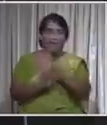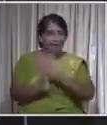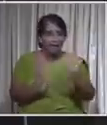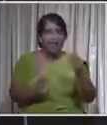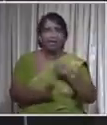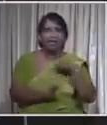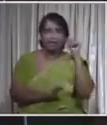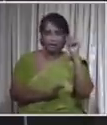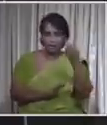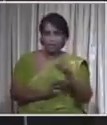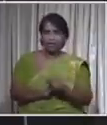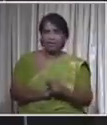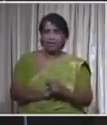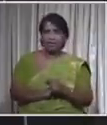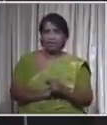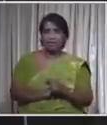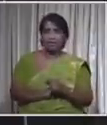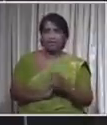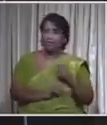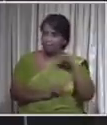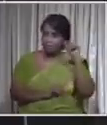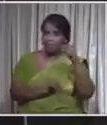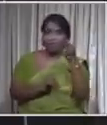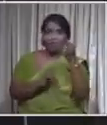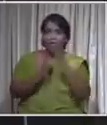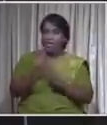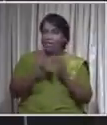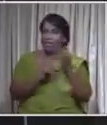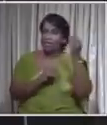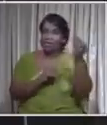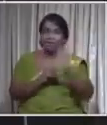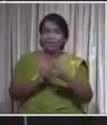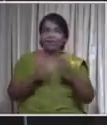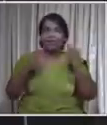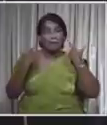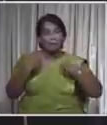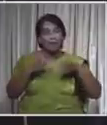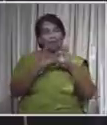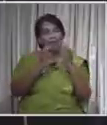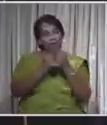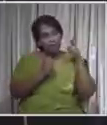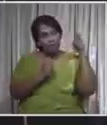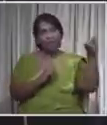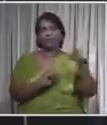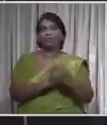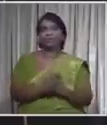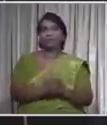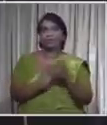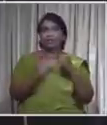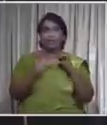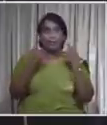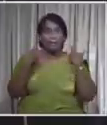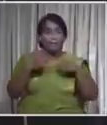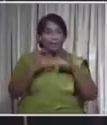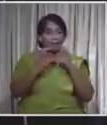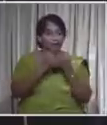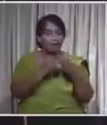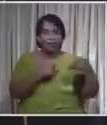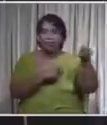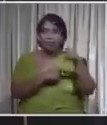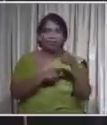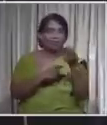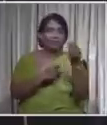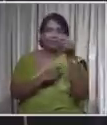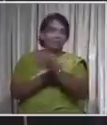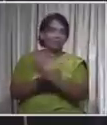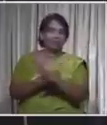නැහැ මන්තුමා ජීවිතේ හම්බෙන්නේ ඒක යන්නේ රාජපක්ෂ කෙනෙකුට රාජපක්ෂලගේ පිටින් මෙහා ඔයාට